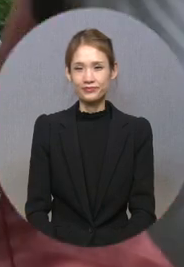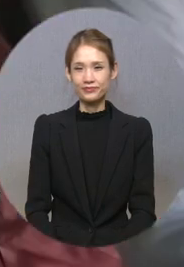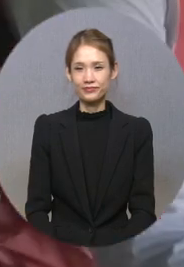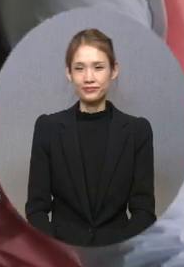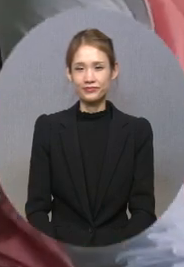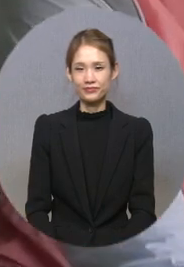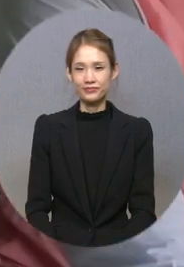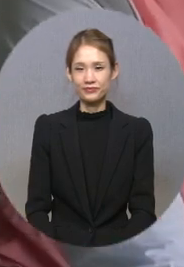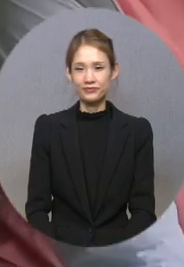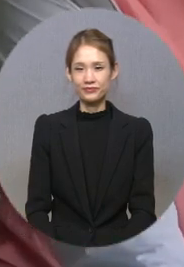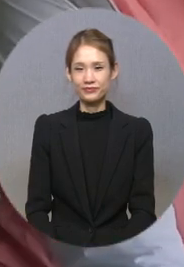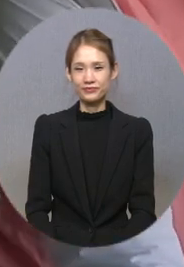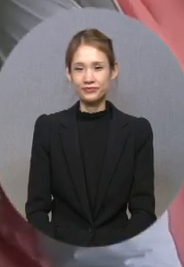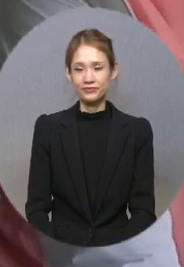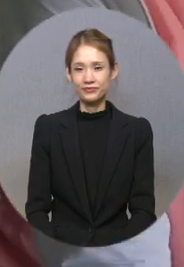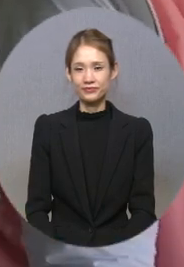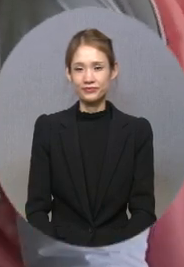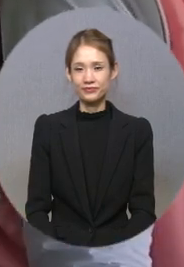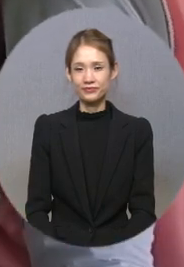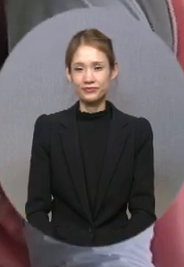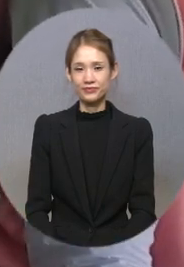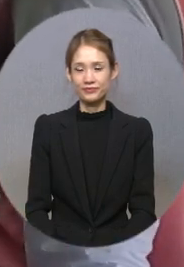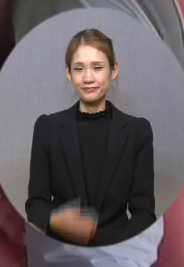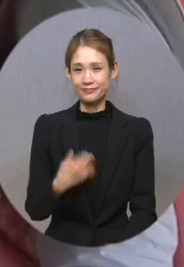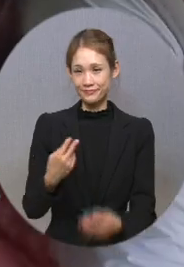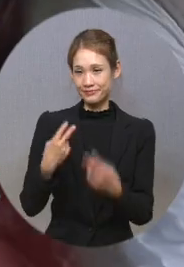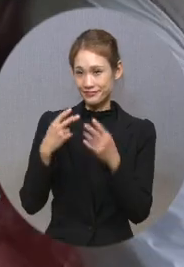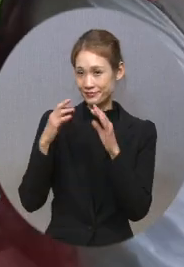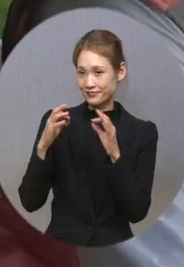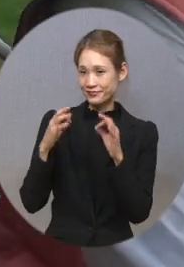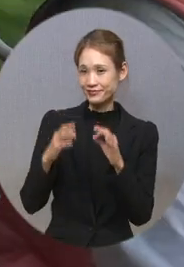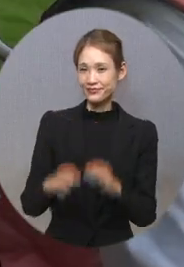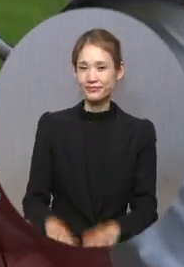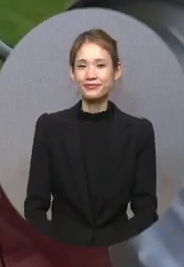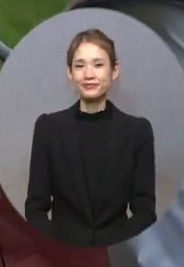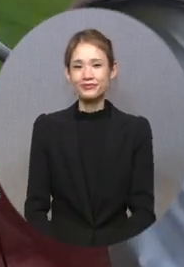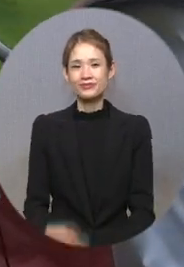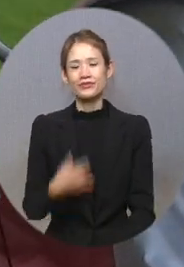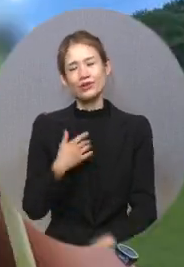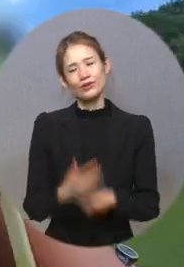야, 여기서 골프 쳤다고. 봐, 여기 봐. 야, 3년 늙은 거다.